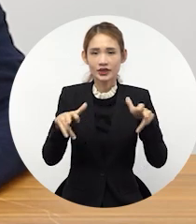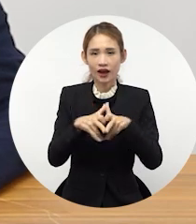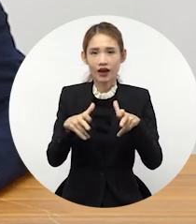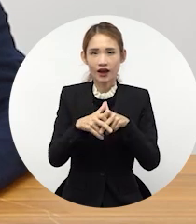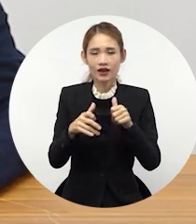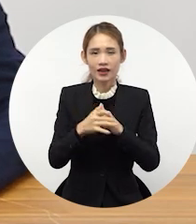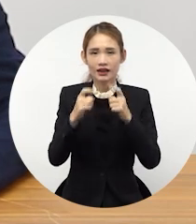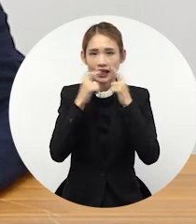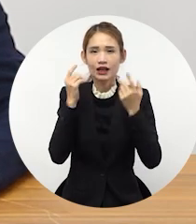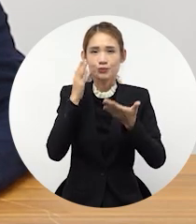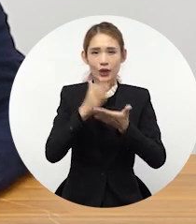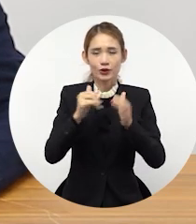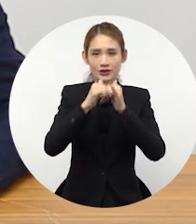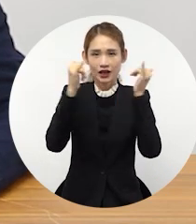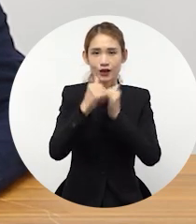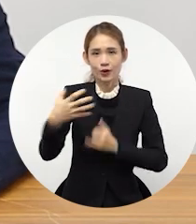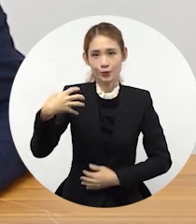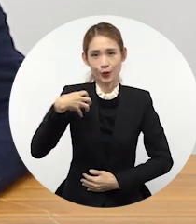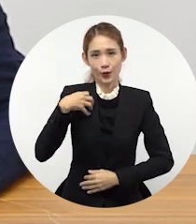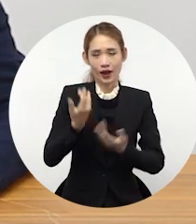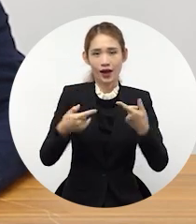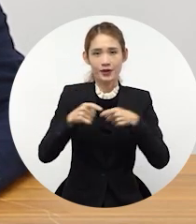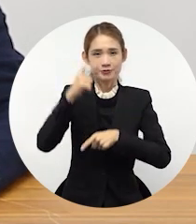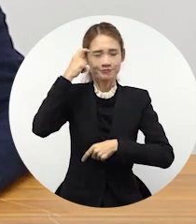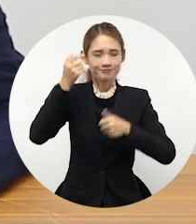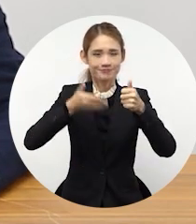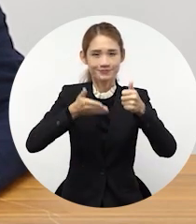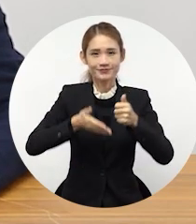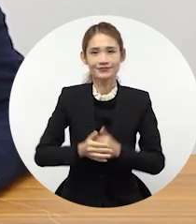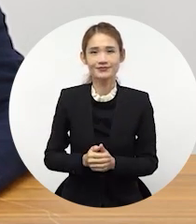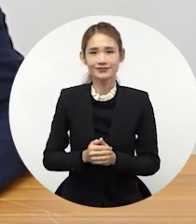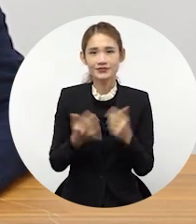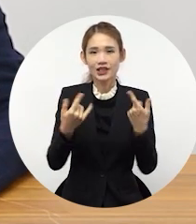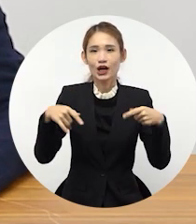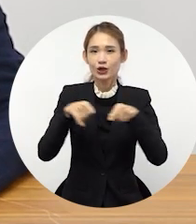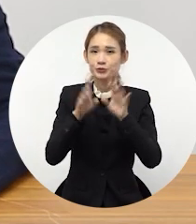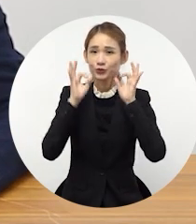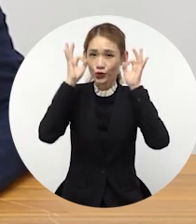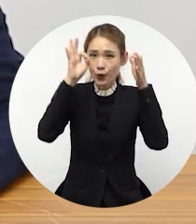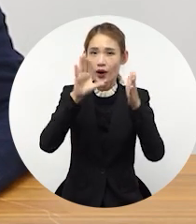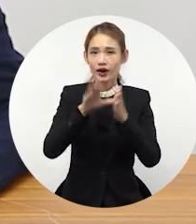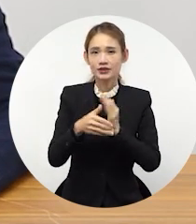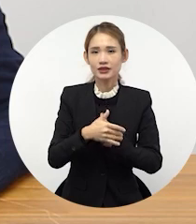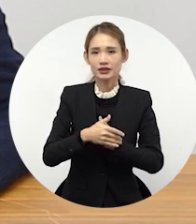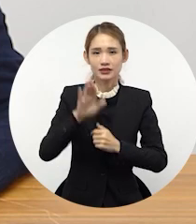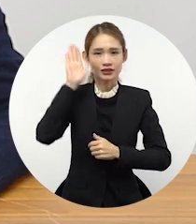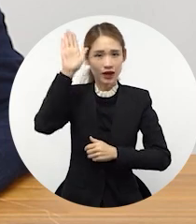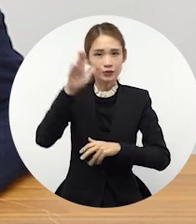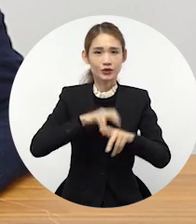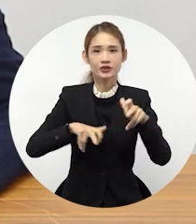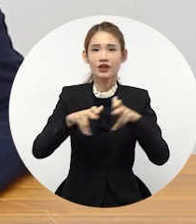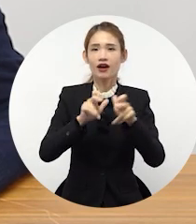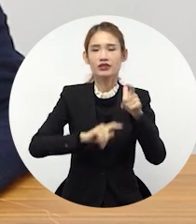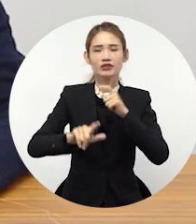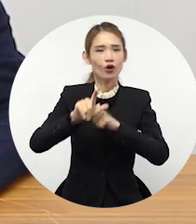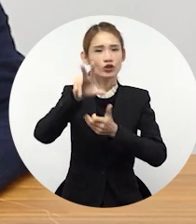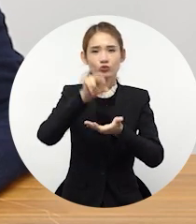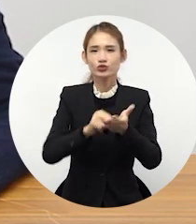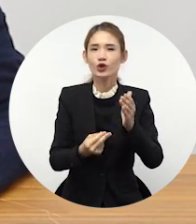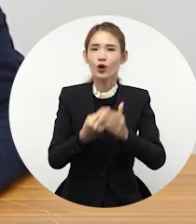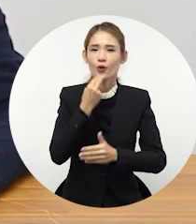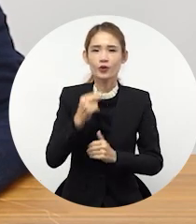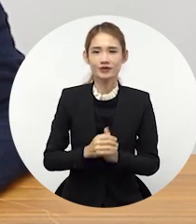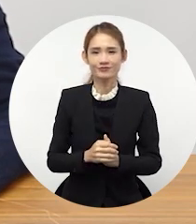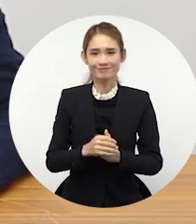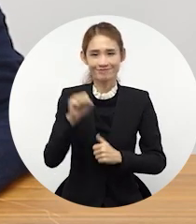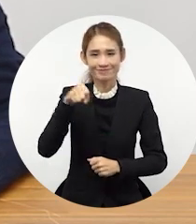개인이 아닌 사회의 몫임을 우리가 함께 생각해보는 계기가 되었길 바랍니다. 우리가 함께 노력할 때 더 이상 장애는 장애가 아니게 됩니다.